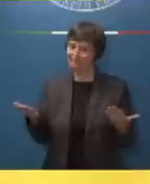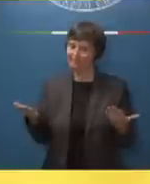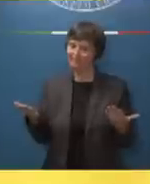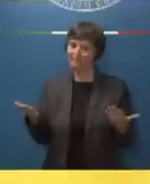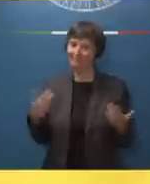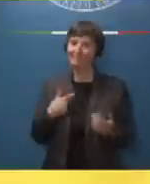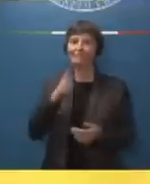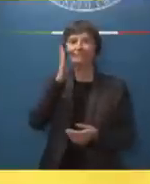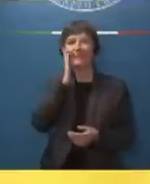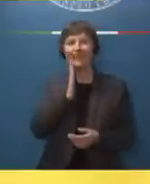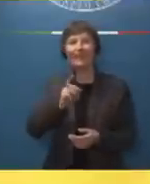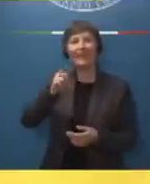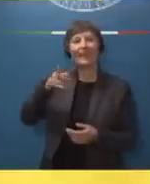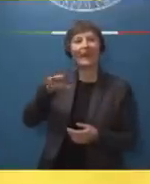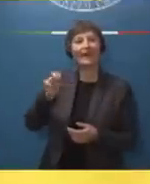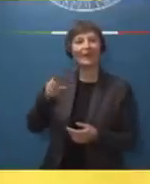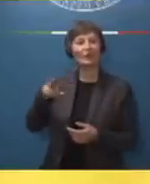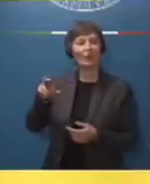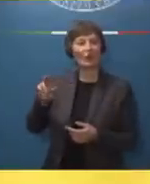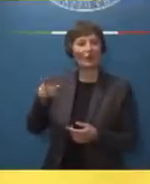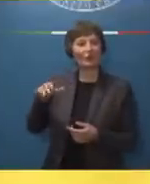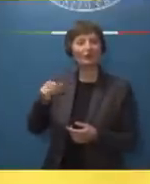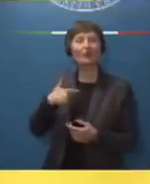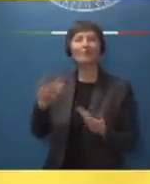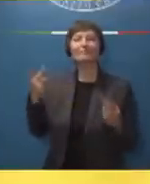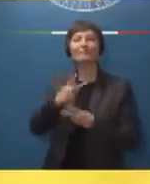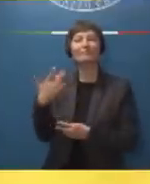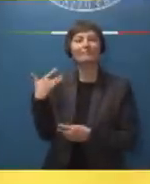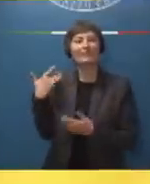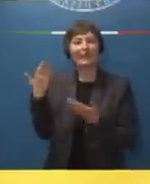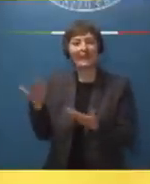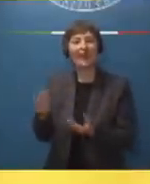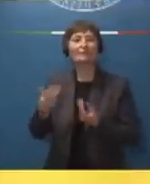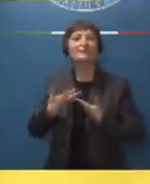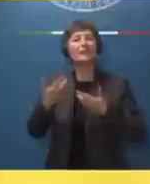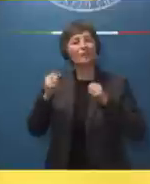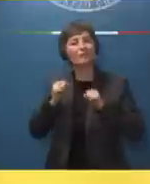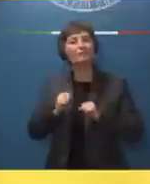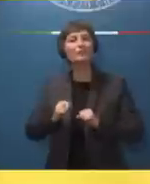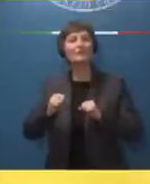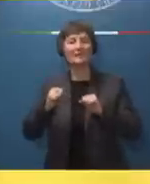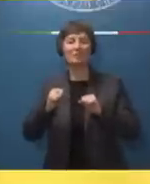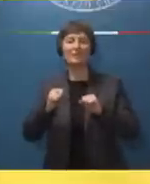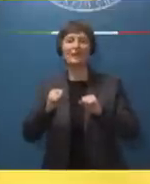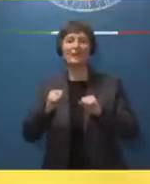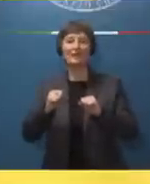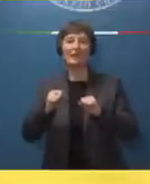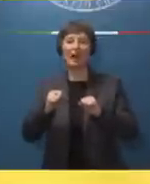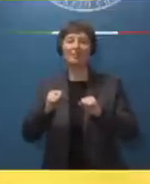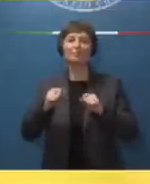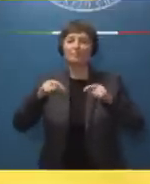cara Giorgia Io ti ringrazio per questa possibilità di trovarmi oggi